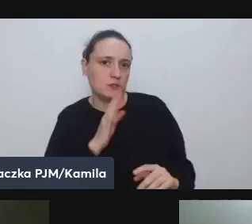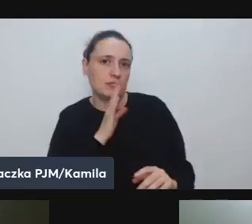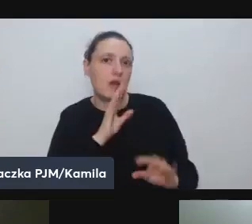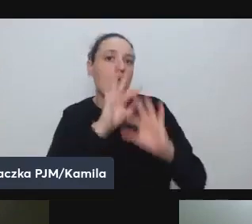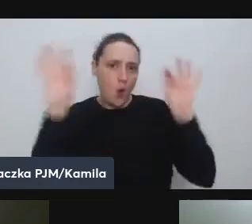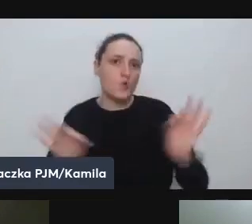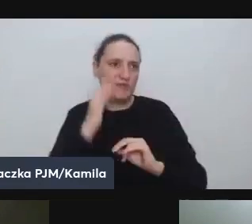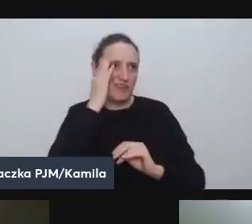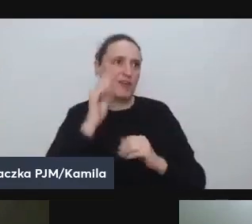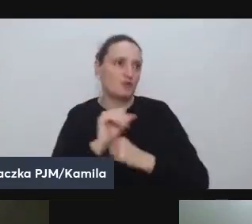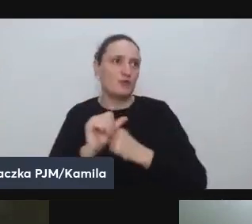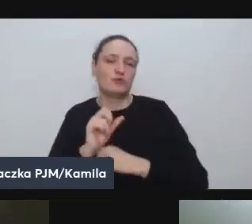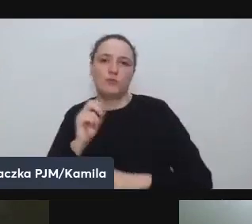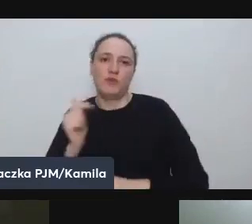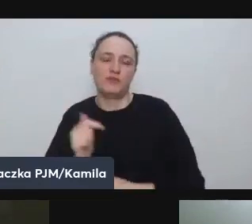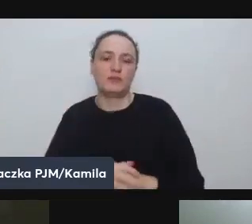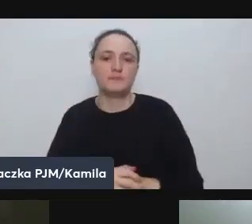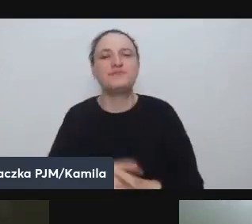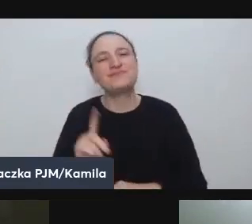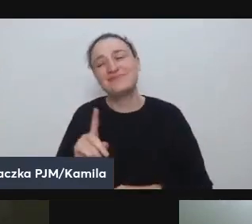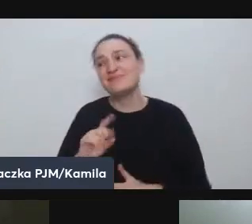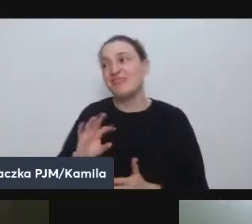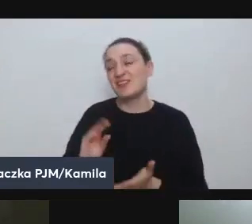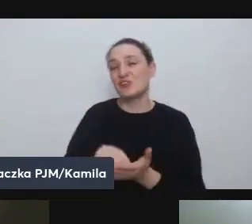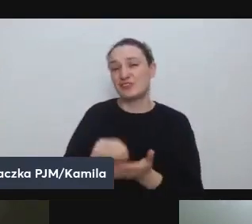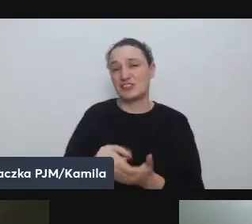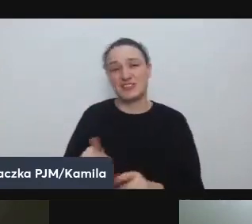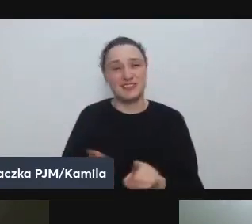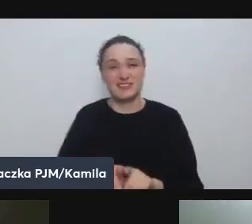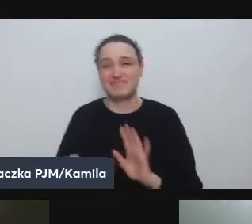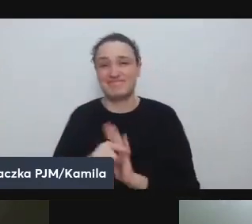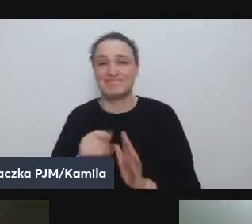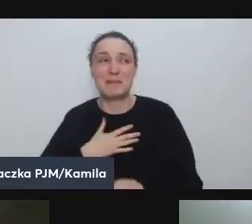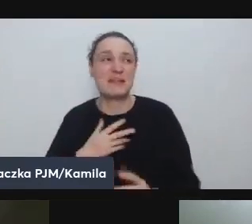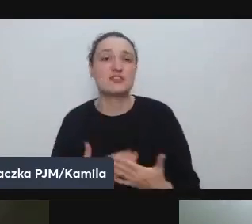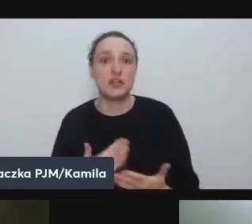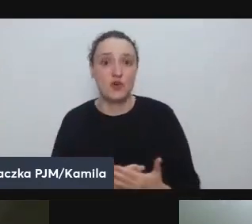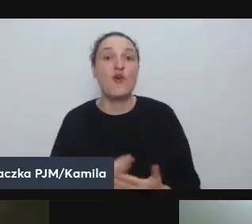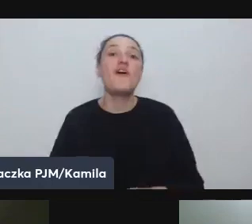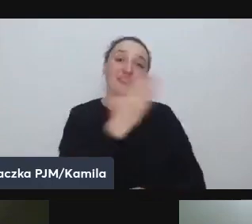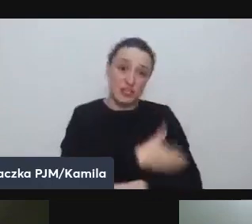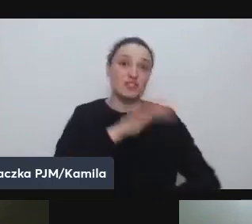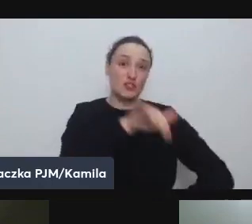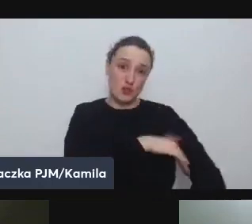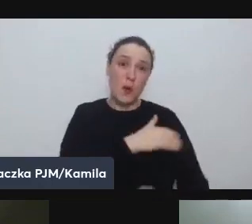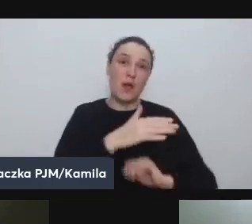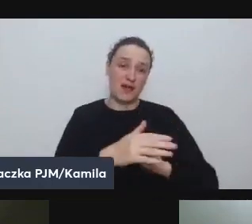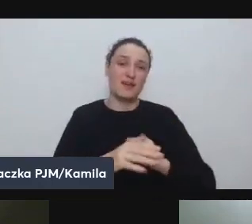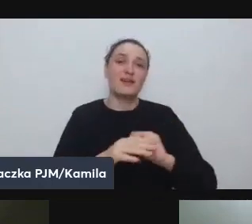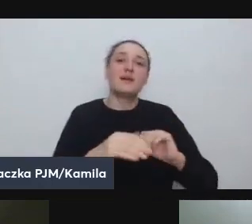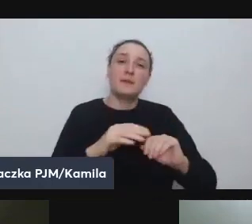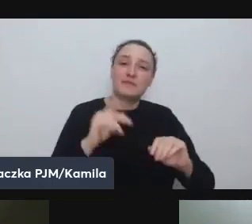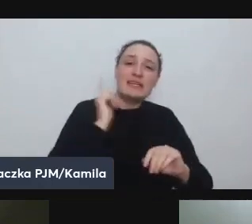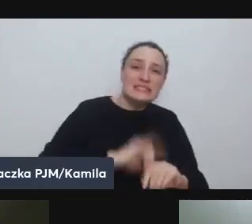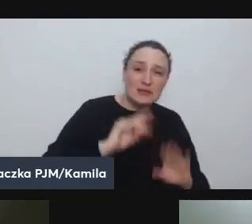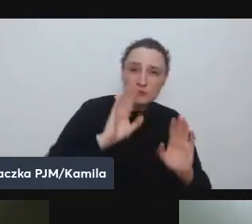jakby, nie wiem, gorzkie, że tak powiem, że mimo tego, że to było dotychczas w podstawie programowej, to jak prowadziłam lekcję o miesiączce w liceum, na